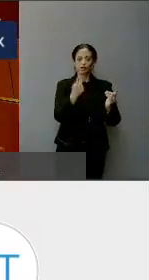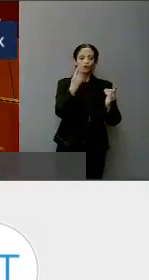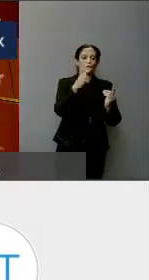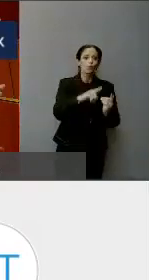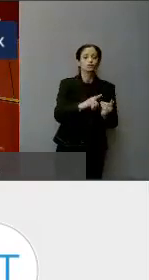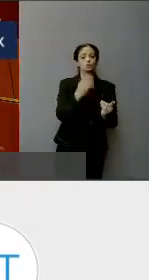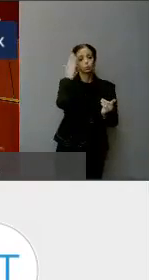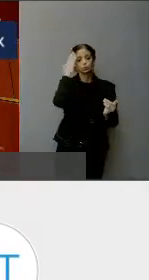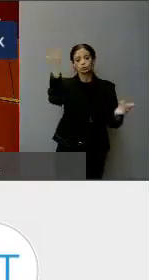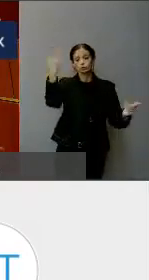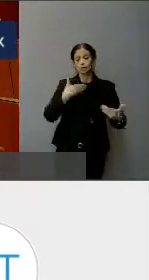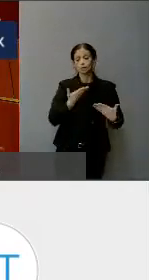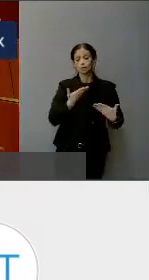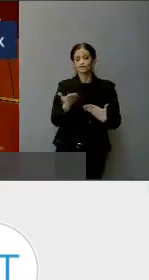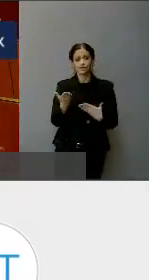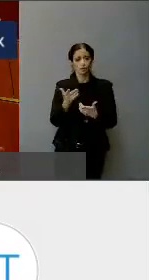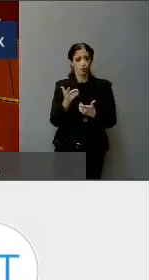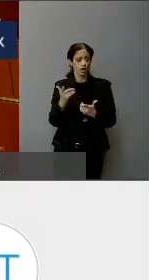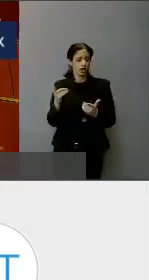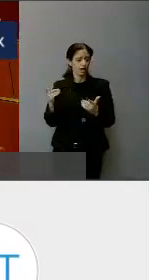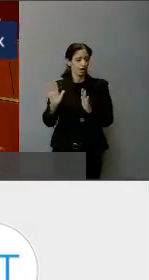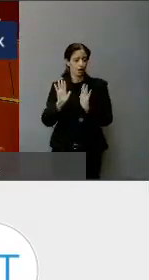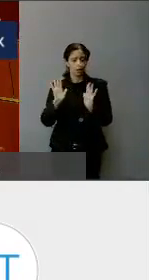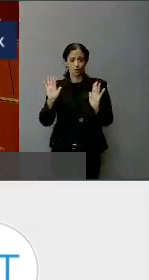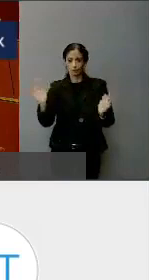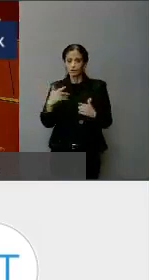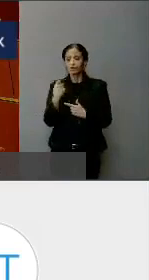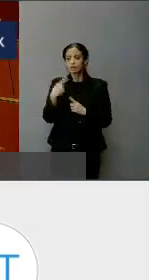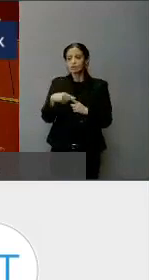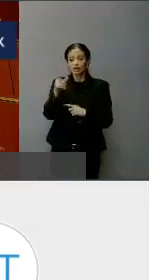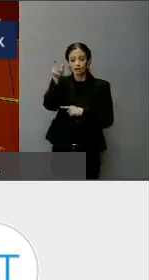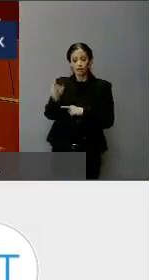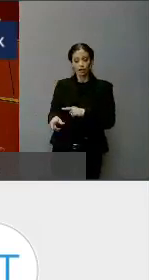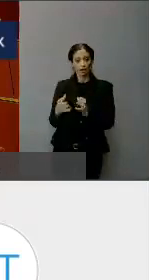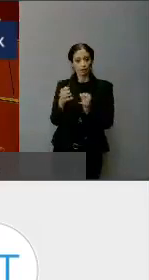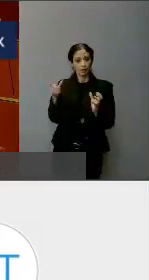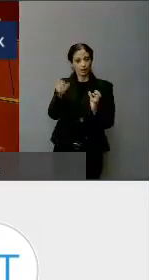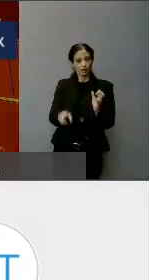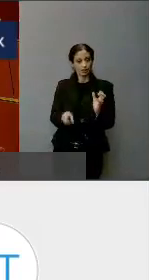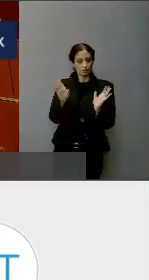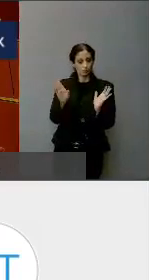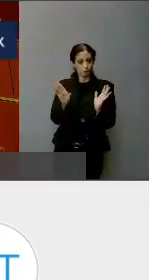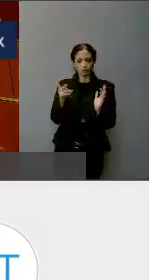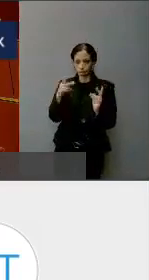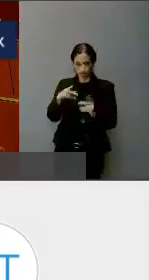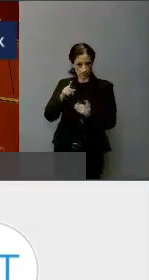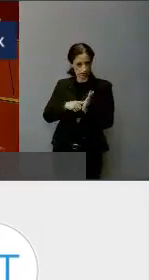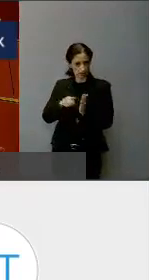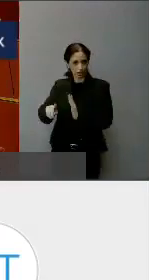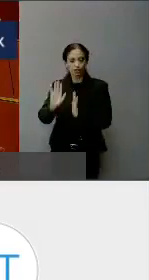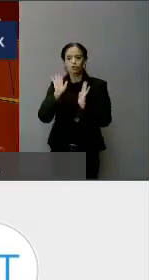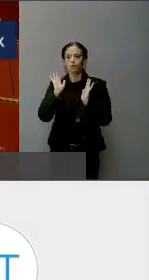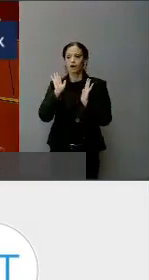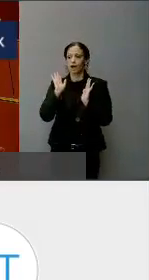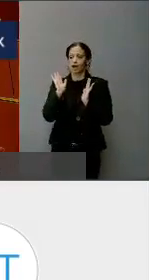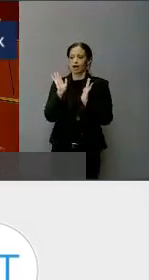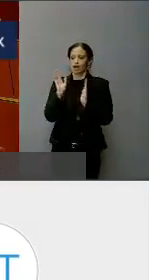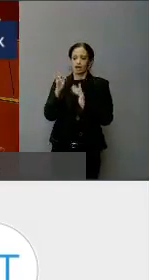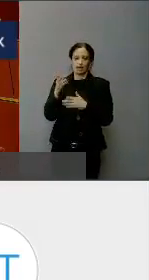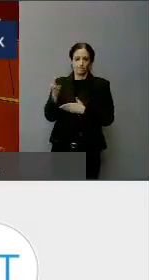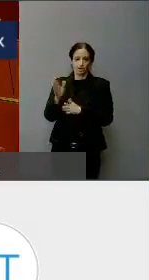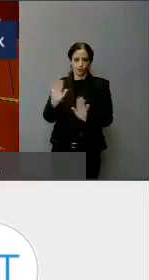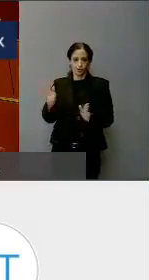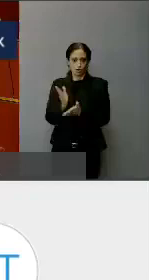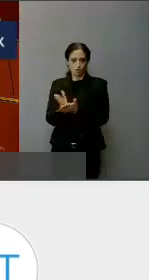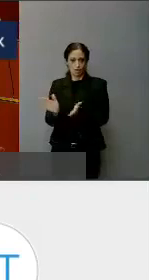che ha tutto il diritto di fare di fare impresa parola di coppi non ha neanche un problema tra pubblico e privato perché la pianificazione